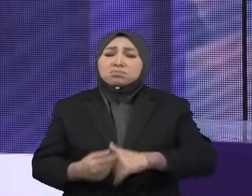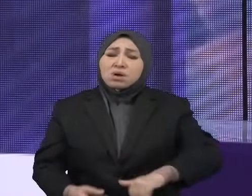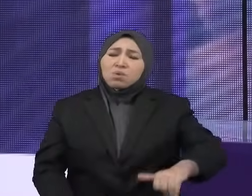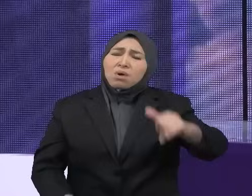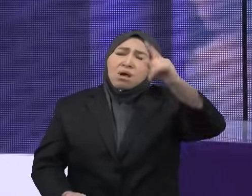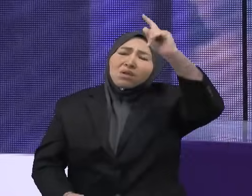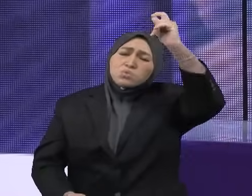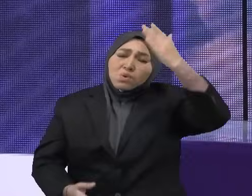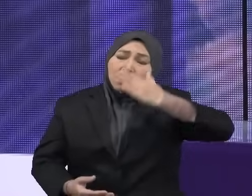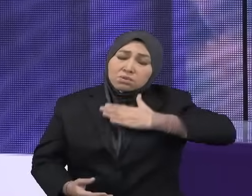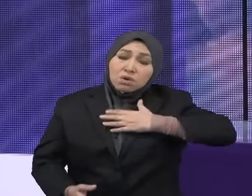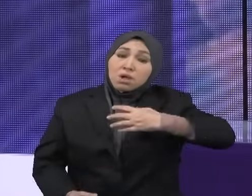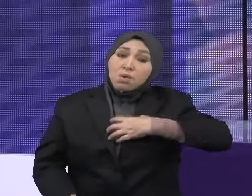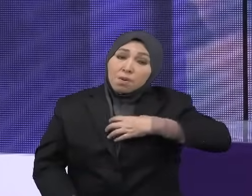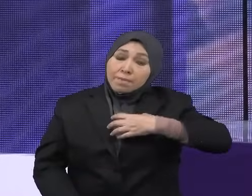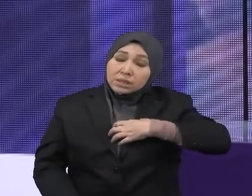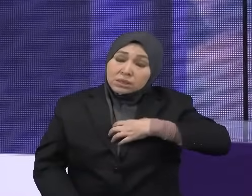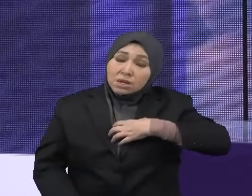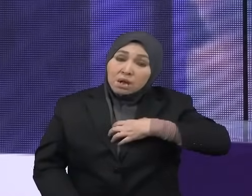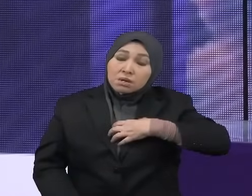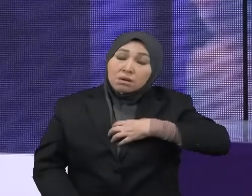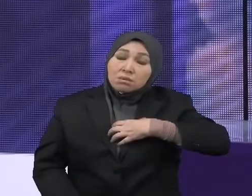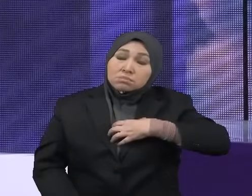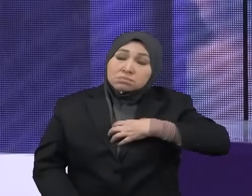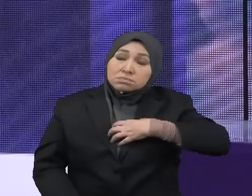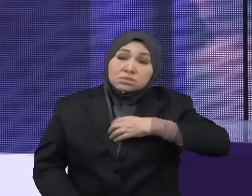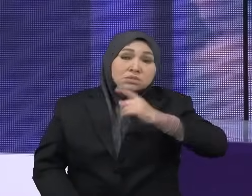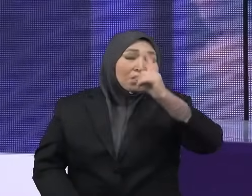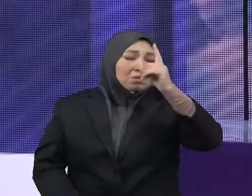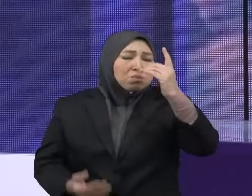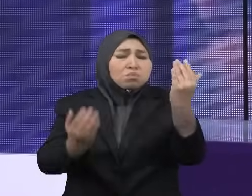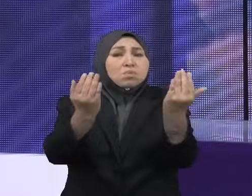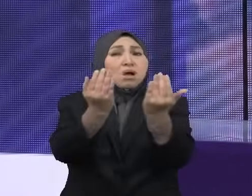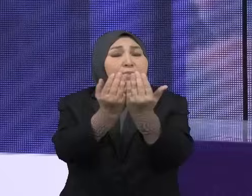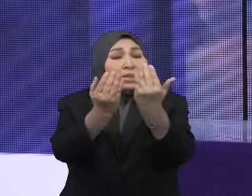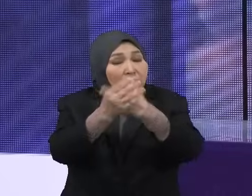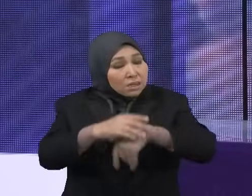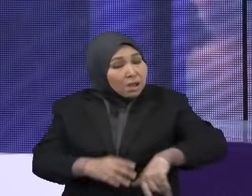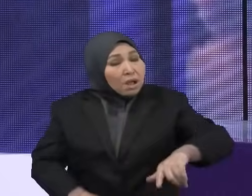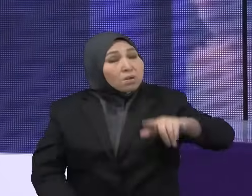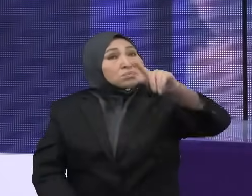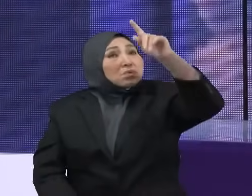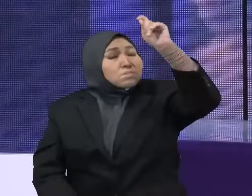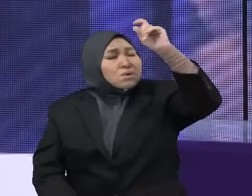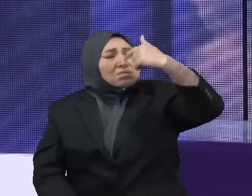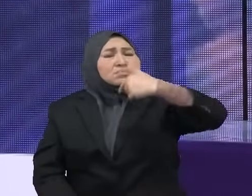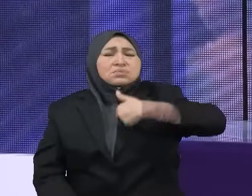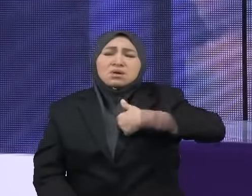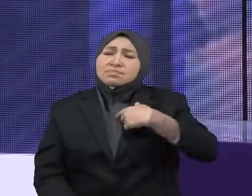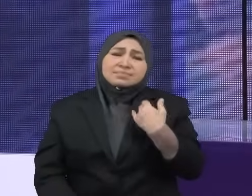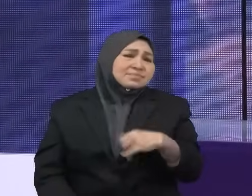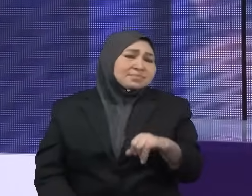wa akhi. Ini komen ataupun aduan, ya, satu munajat Nabi Musa kepada Allah Subhanahu Wa Taala. Sesungguhnya aku tidak